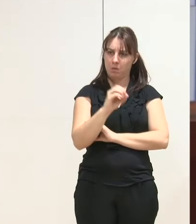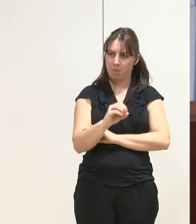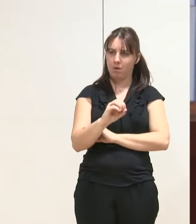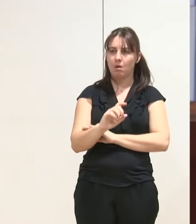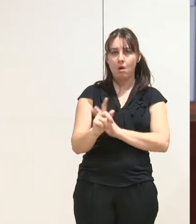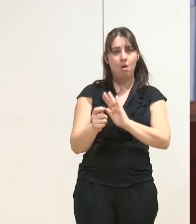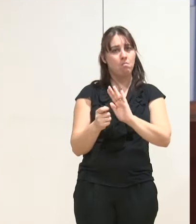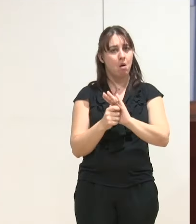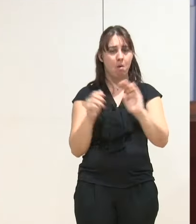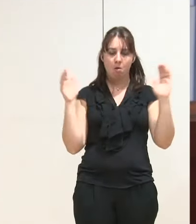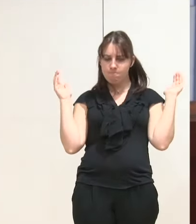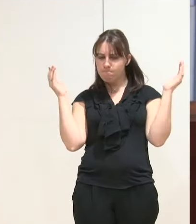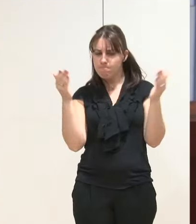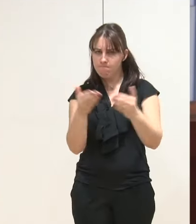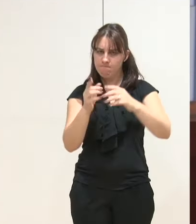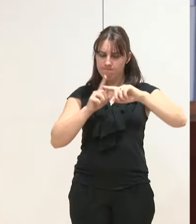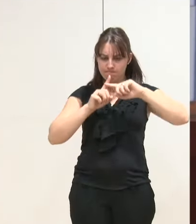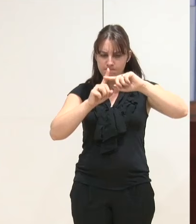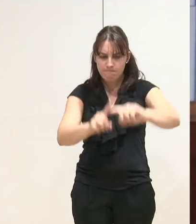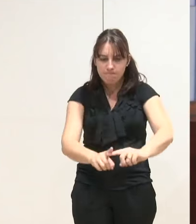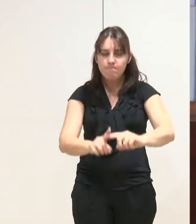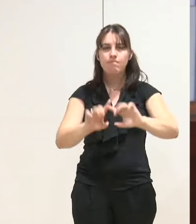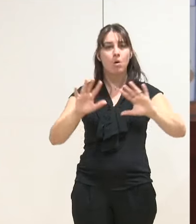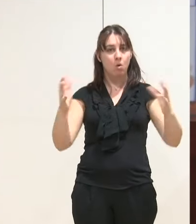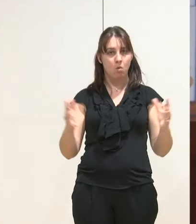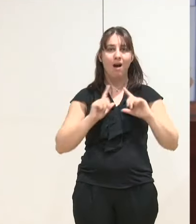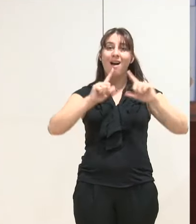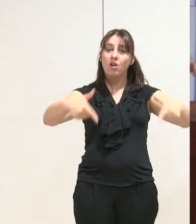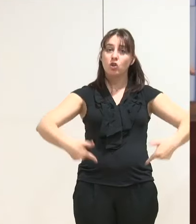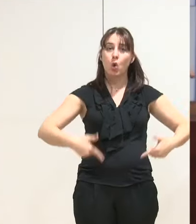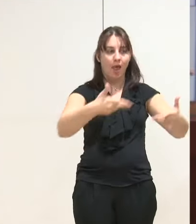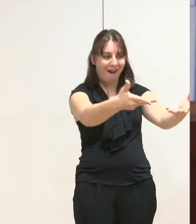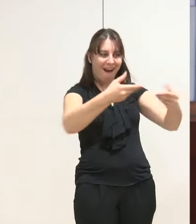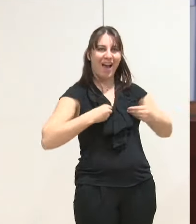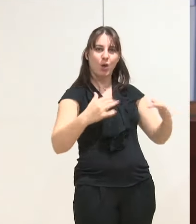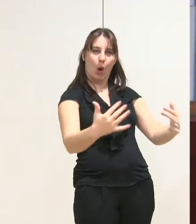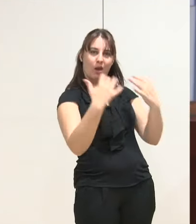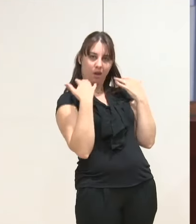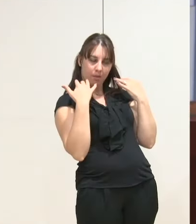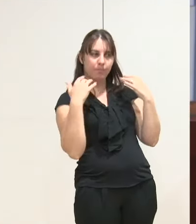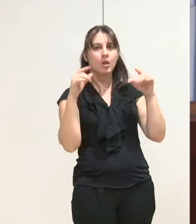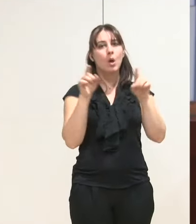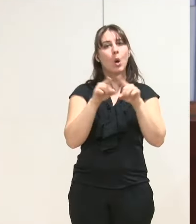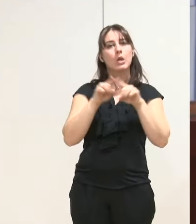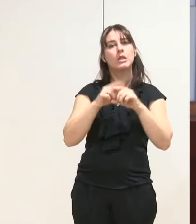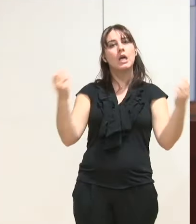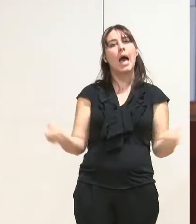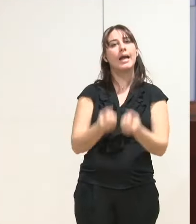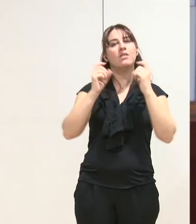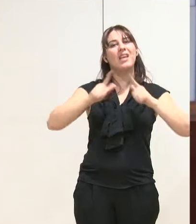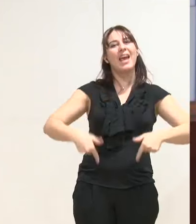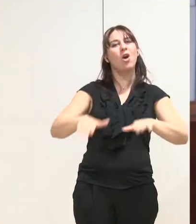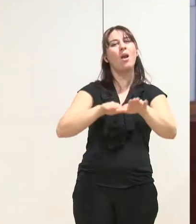accent particulier sur l'accueil des scolaires des activités piscolaires